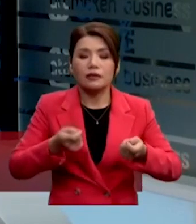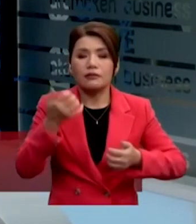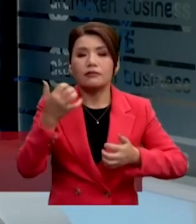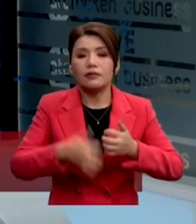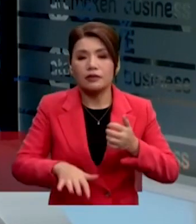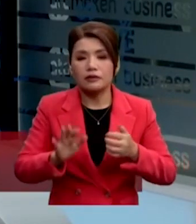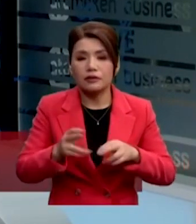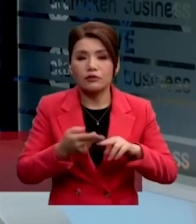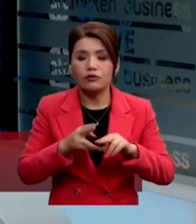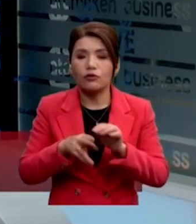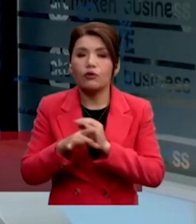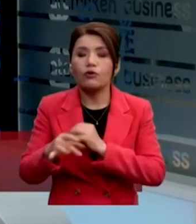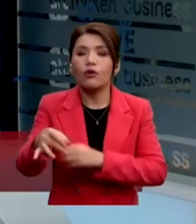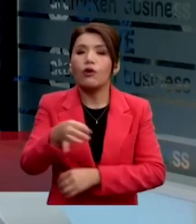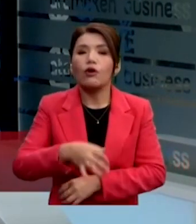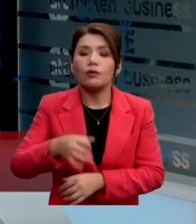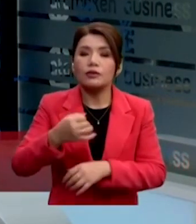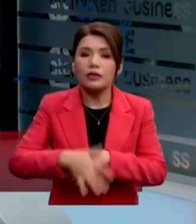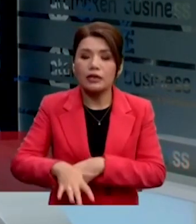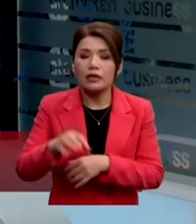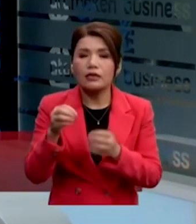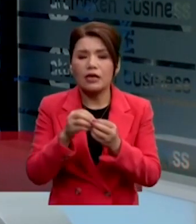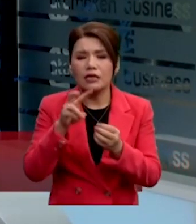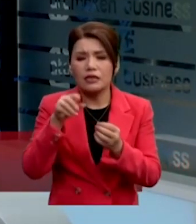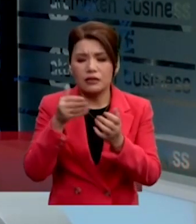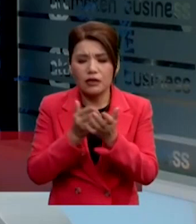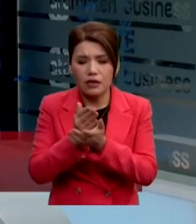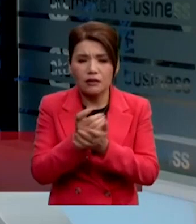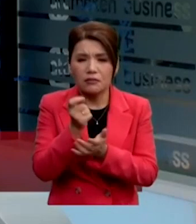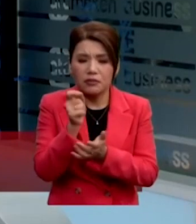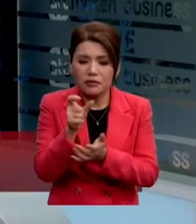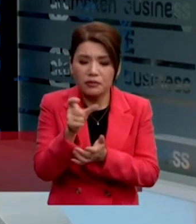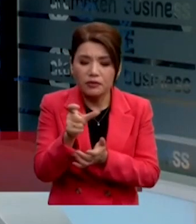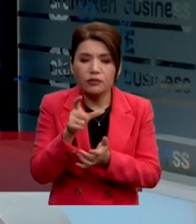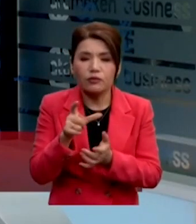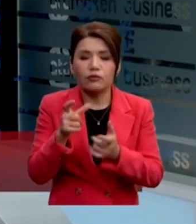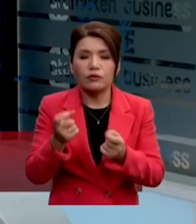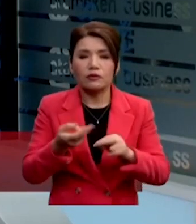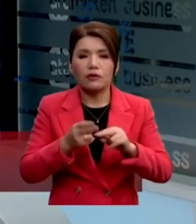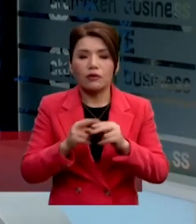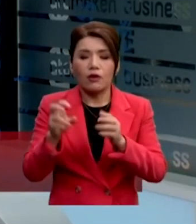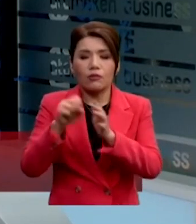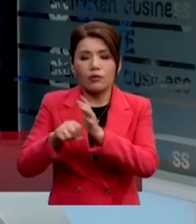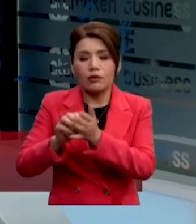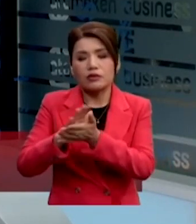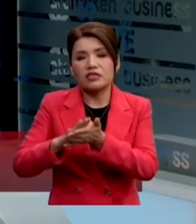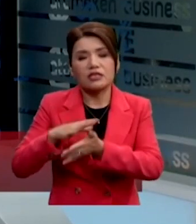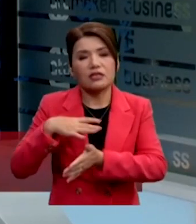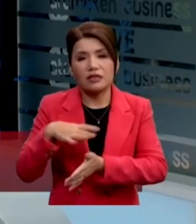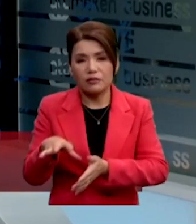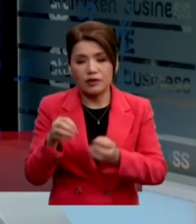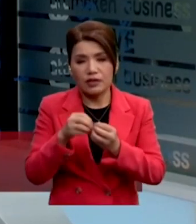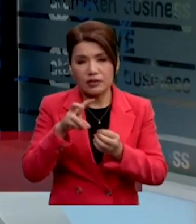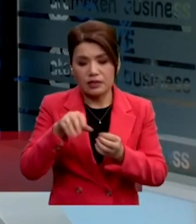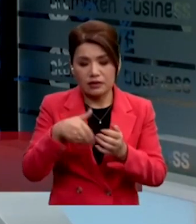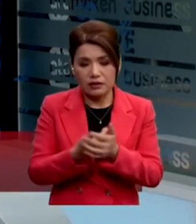Кейбір деректерге сәйкес облыс орталығында 10 жылдан бері ұсақ және ірі жәндіктерді залалсыздандыру жүргізілмеген. Ал енді тым